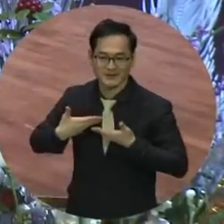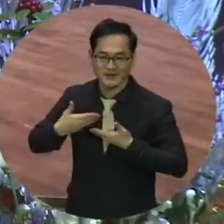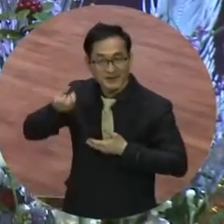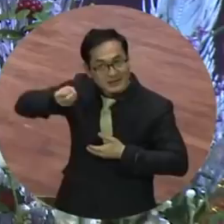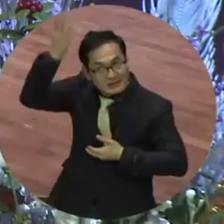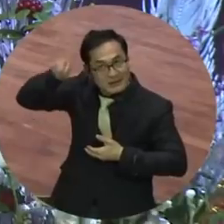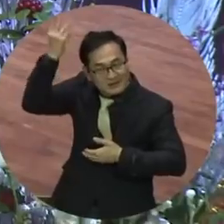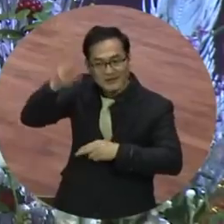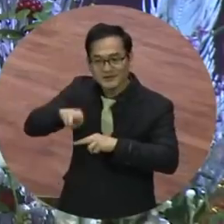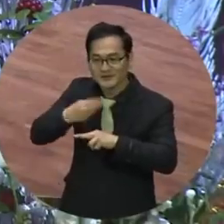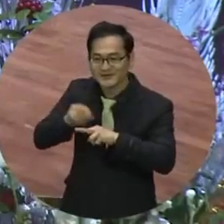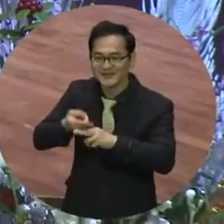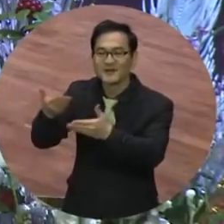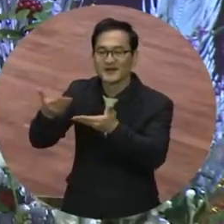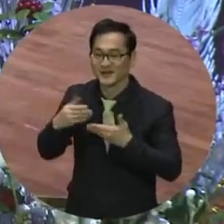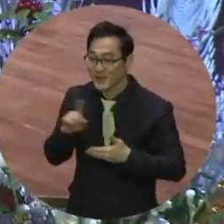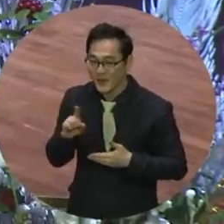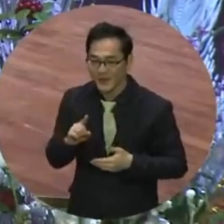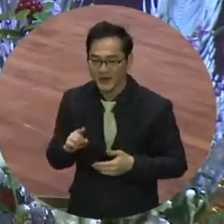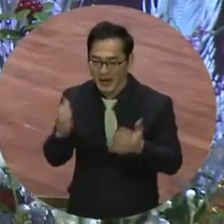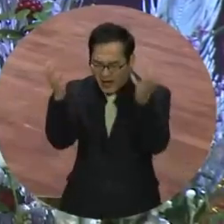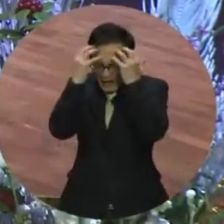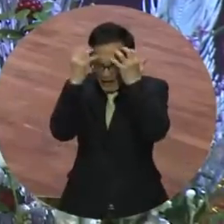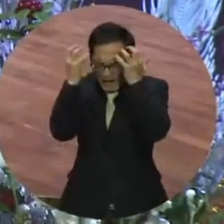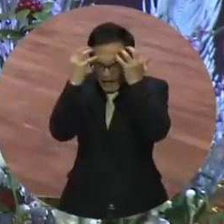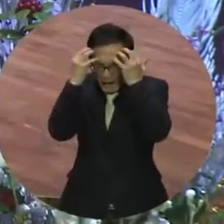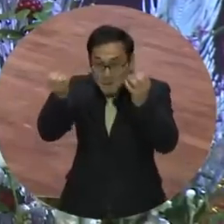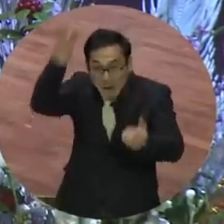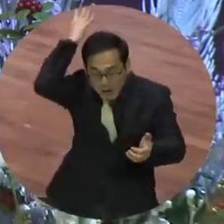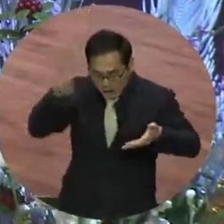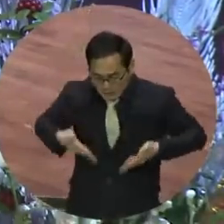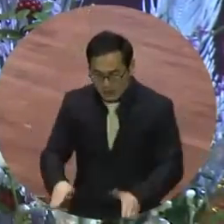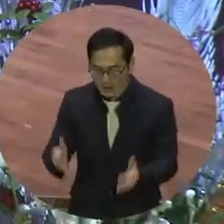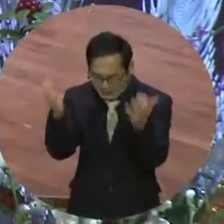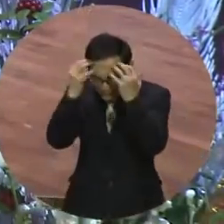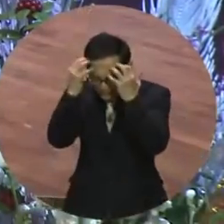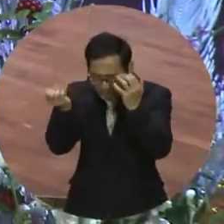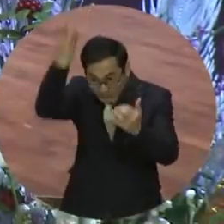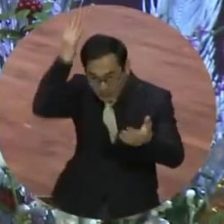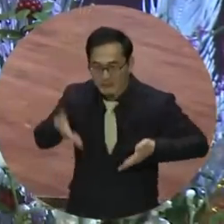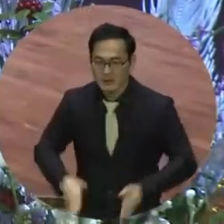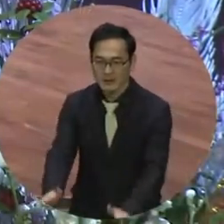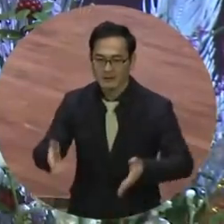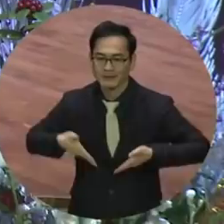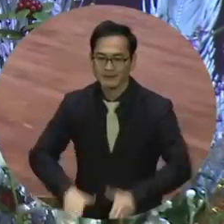아이 낳을 때 무진장 고통스러운데 그걸 잊어버리는 것 같아. 그걸 계속 나.